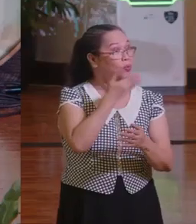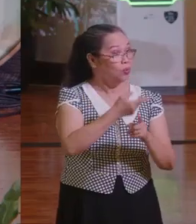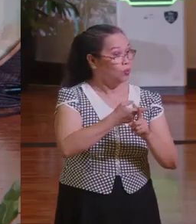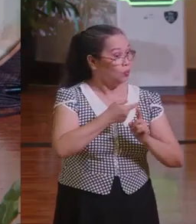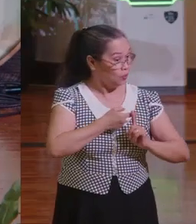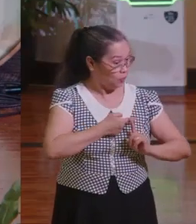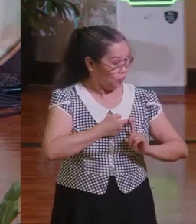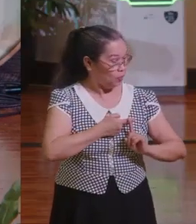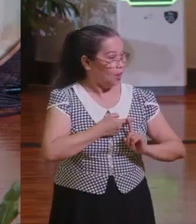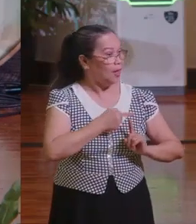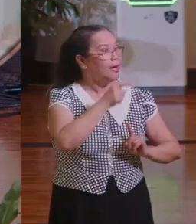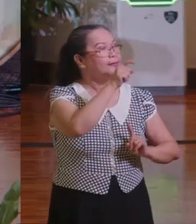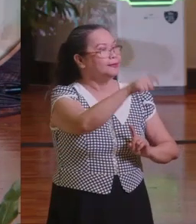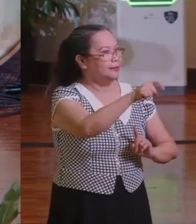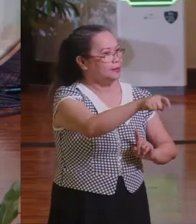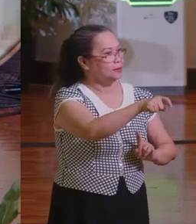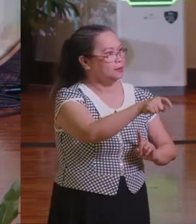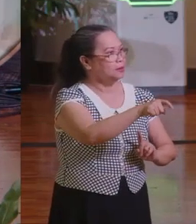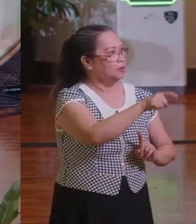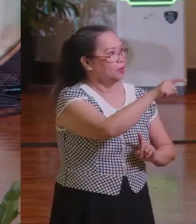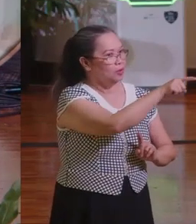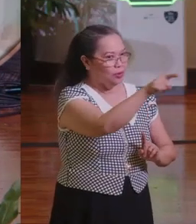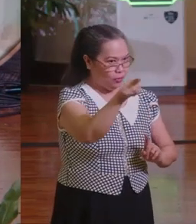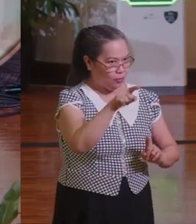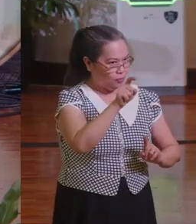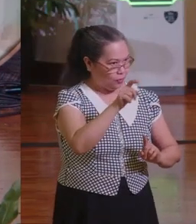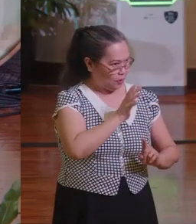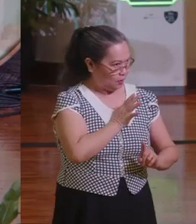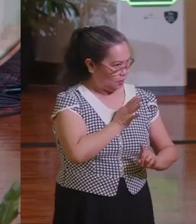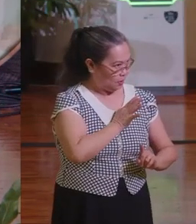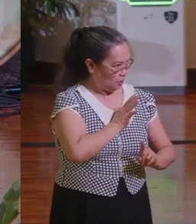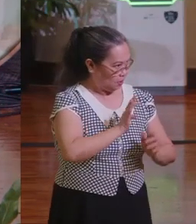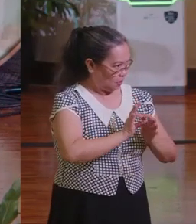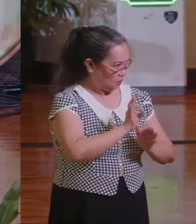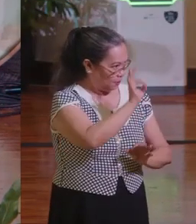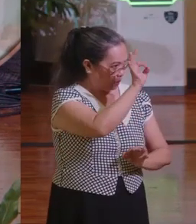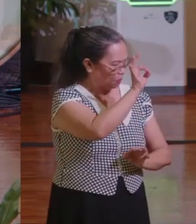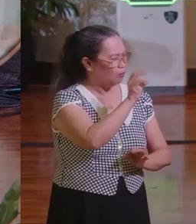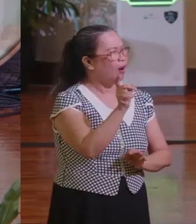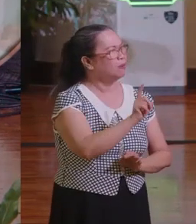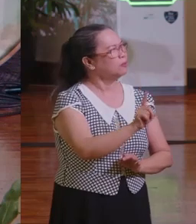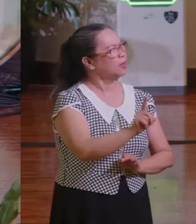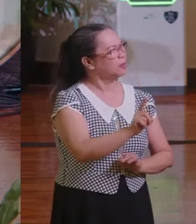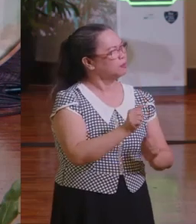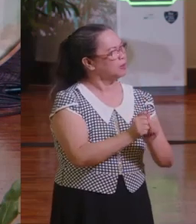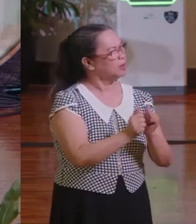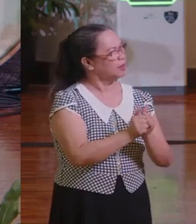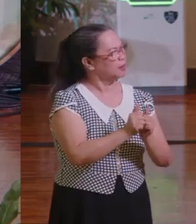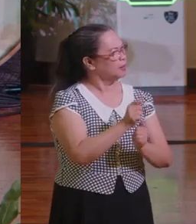yun po ang requirement. Kailangan spiritual po kayo. Ano ibig sabihin ng you who are spiritual? No?